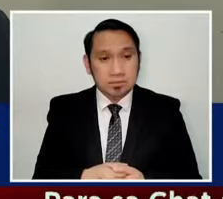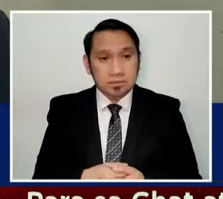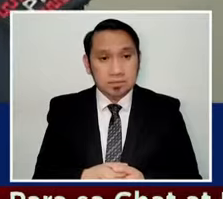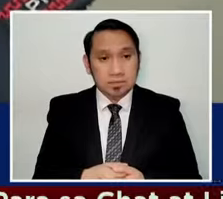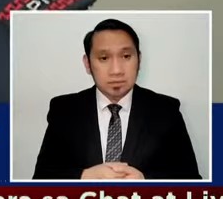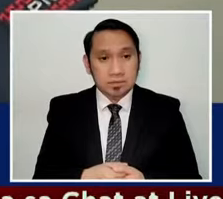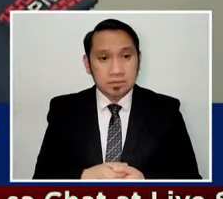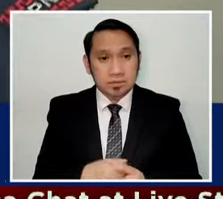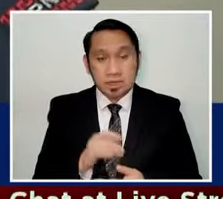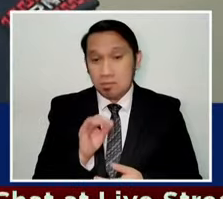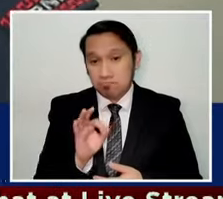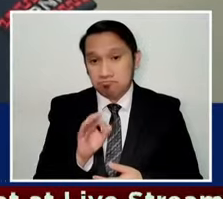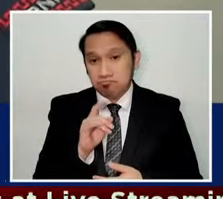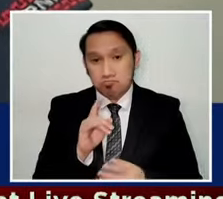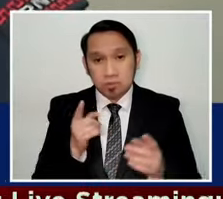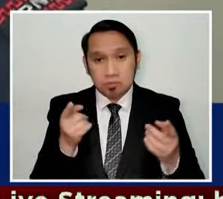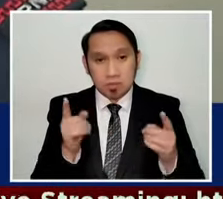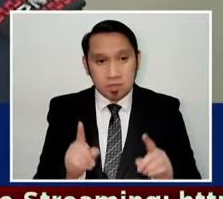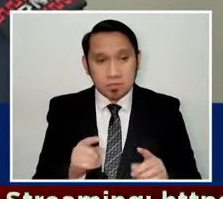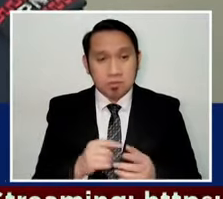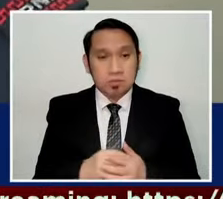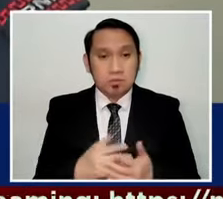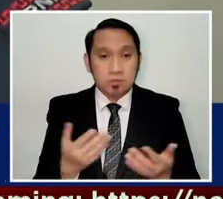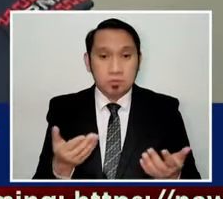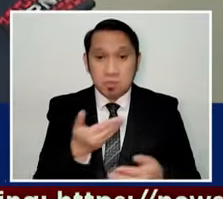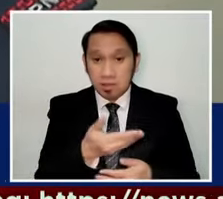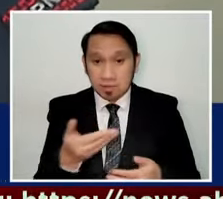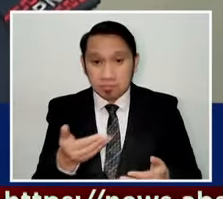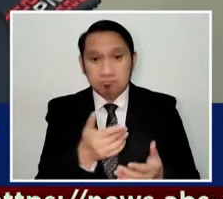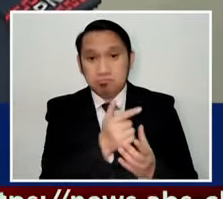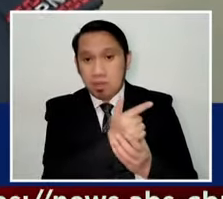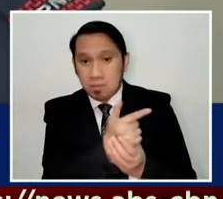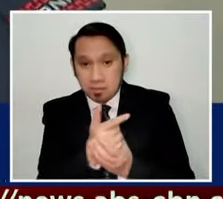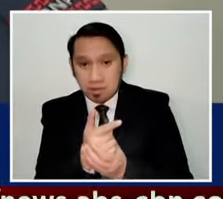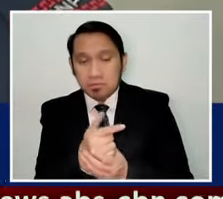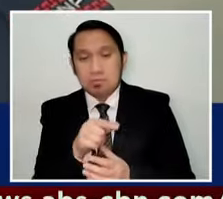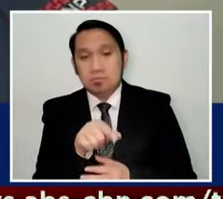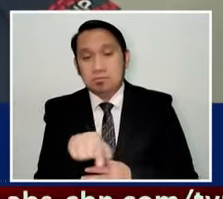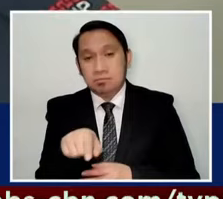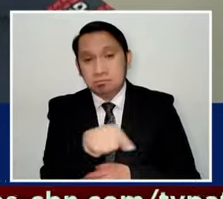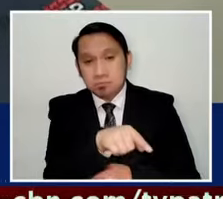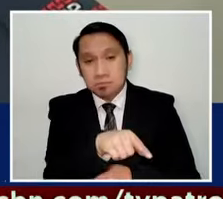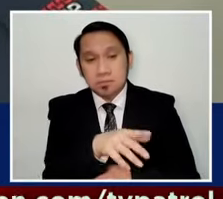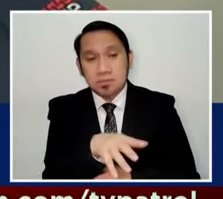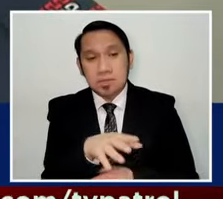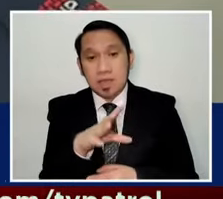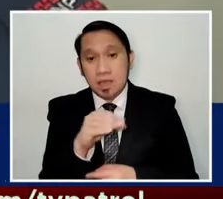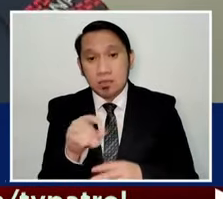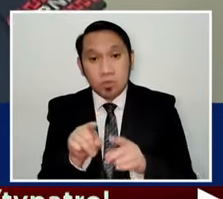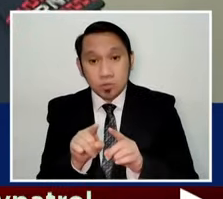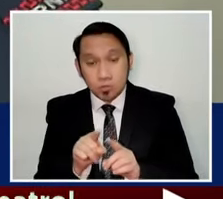magmamaterialize ako. Legal position of firearms kay Congressman Teves and his two sons